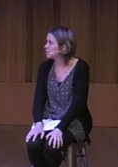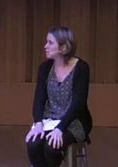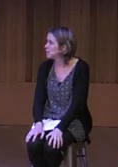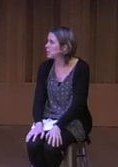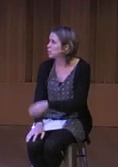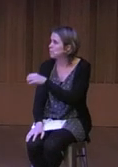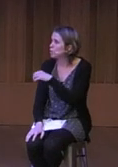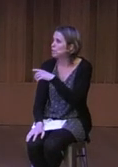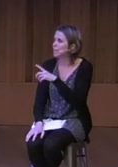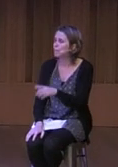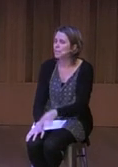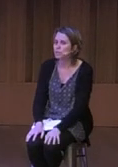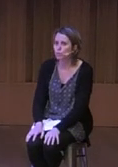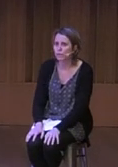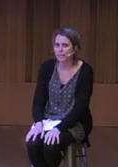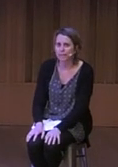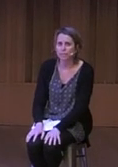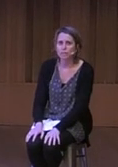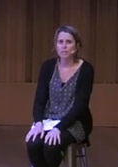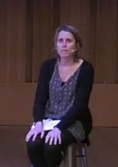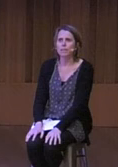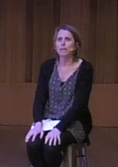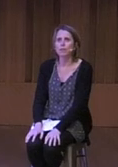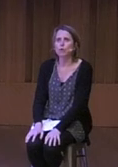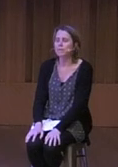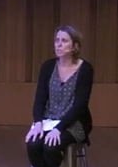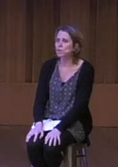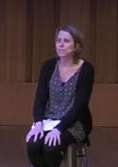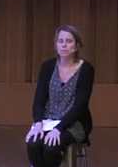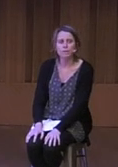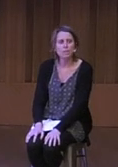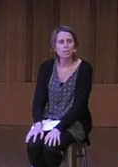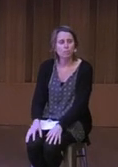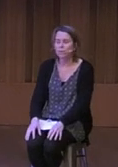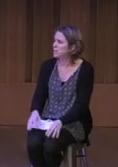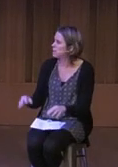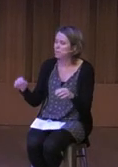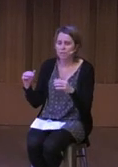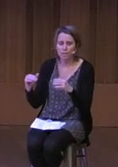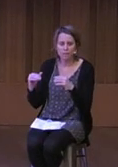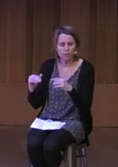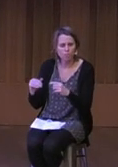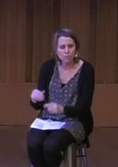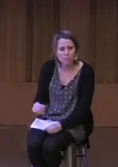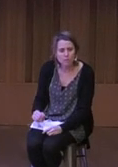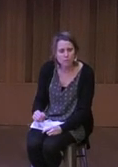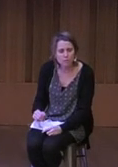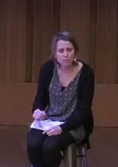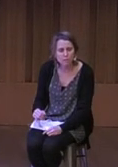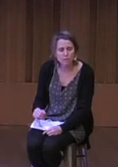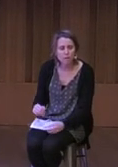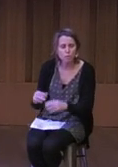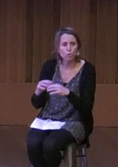més elevat. I la via soterrada. I com es resol el desnivell? Com?